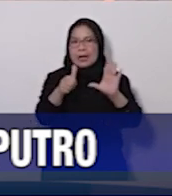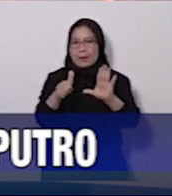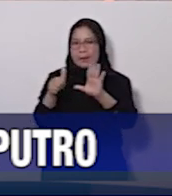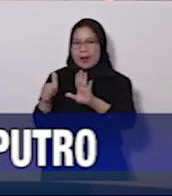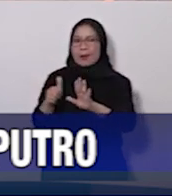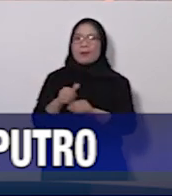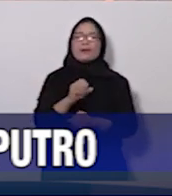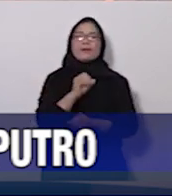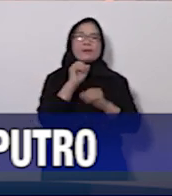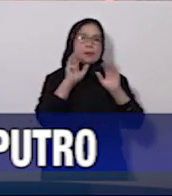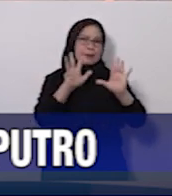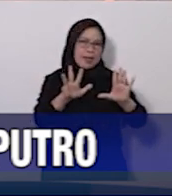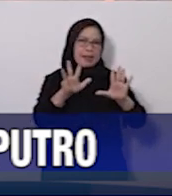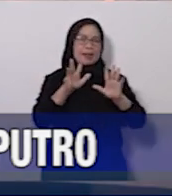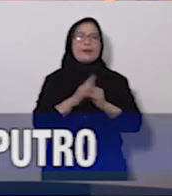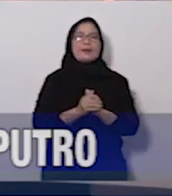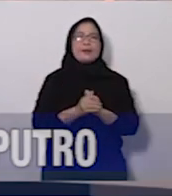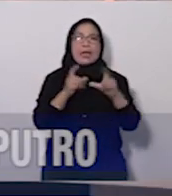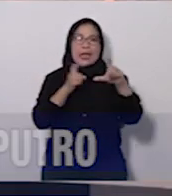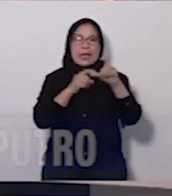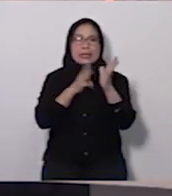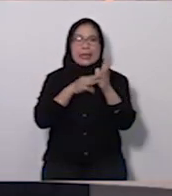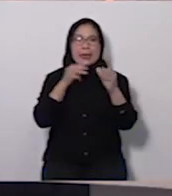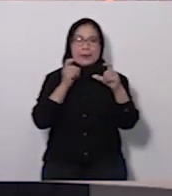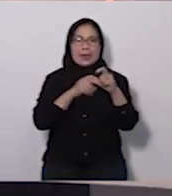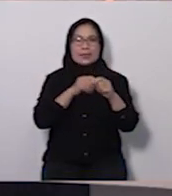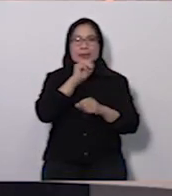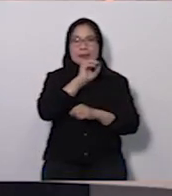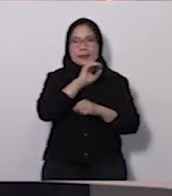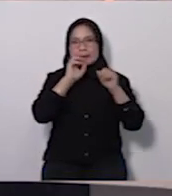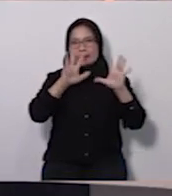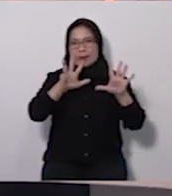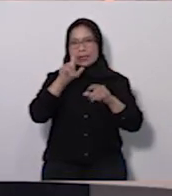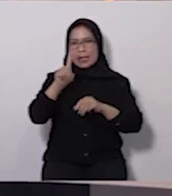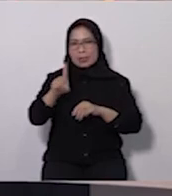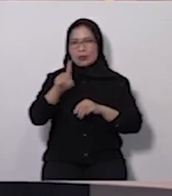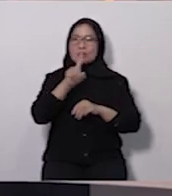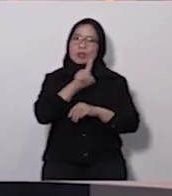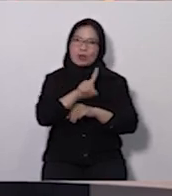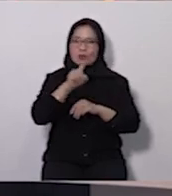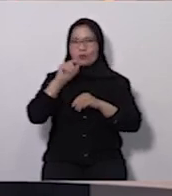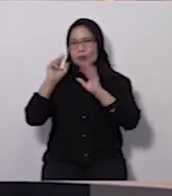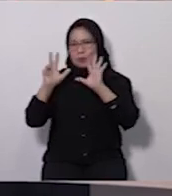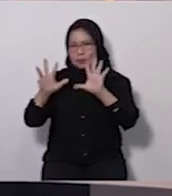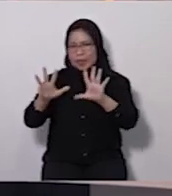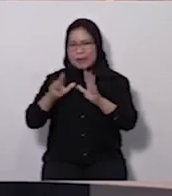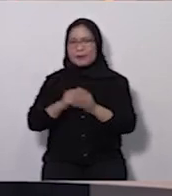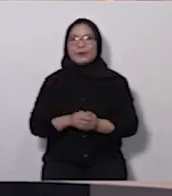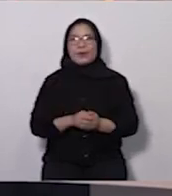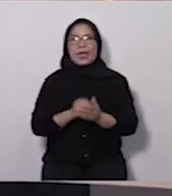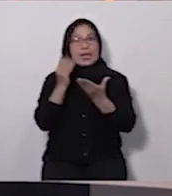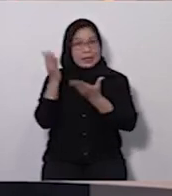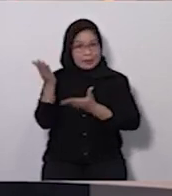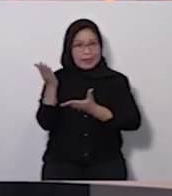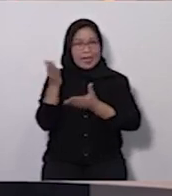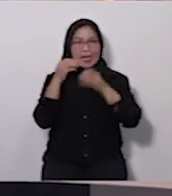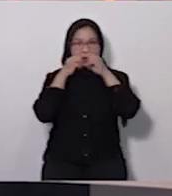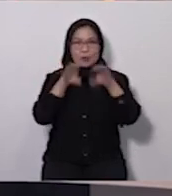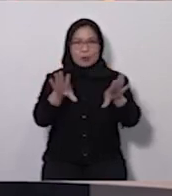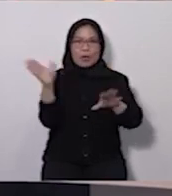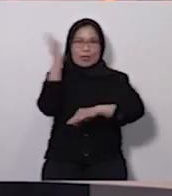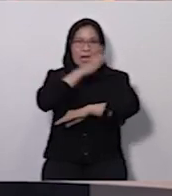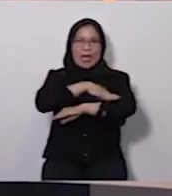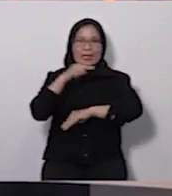1.5669 SMS Ce 9119 demikian update hari ini